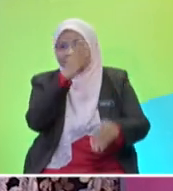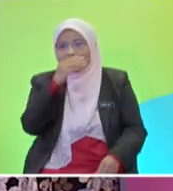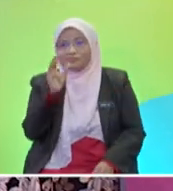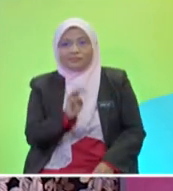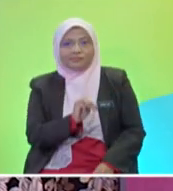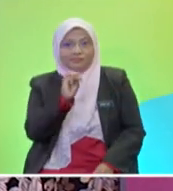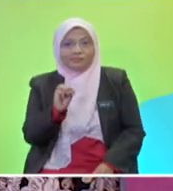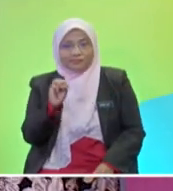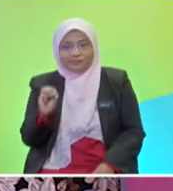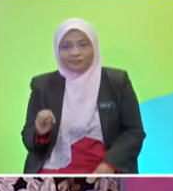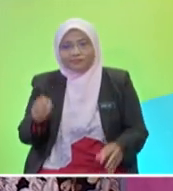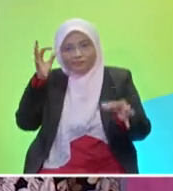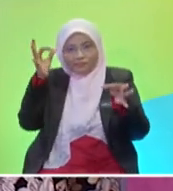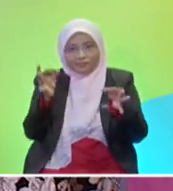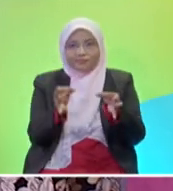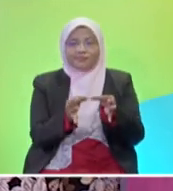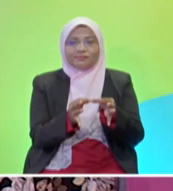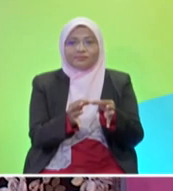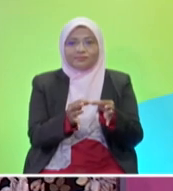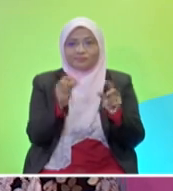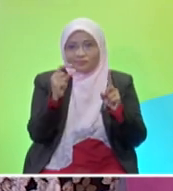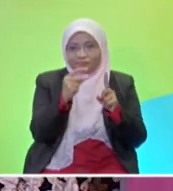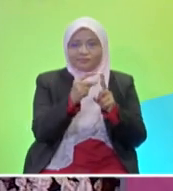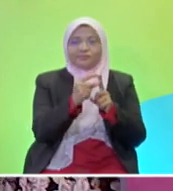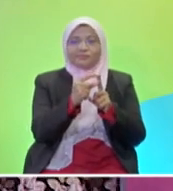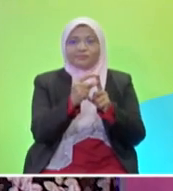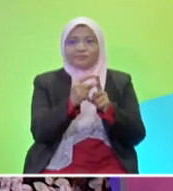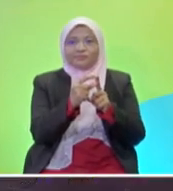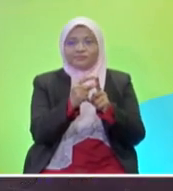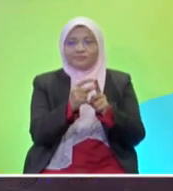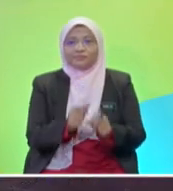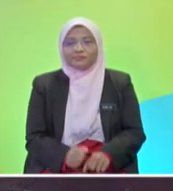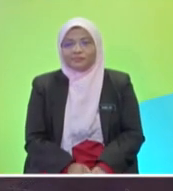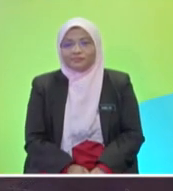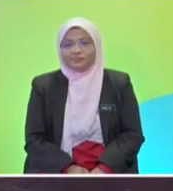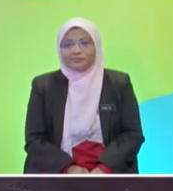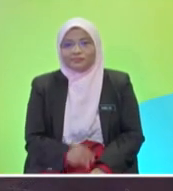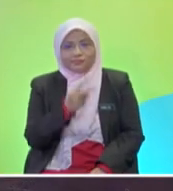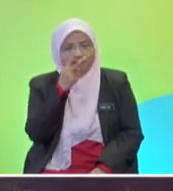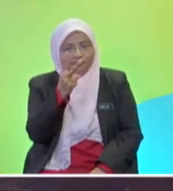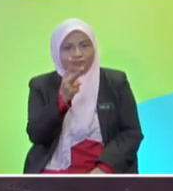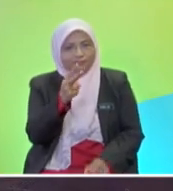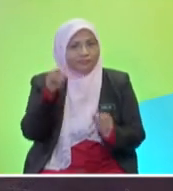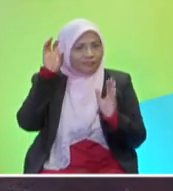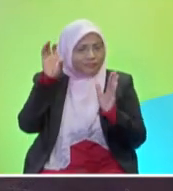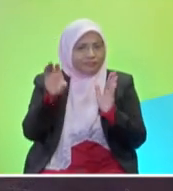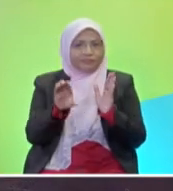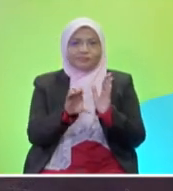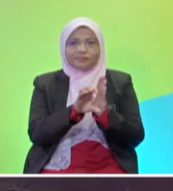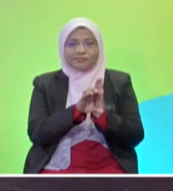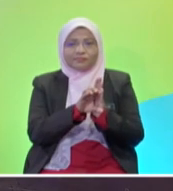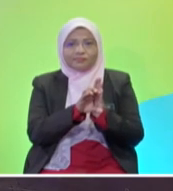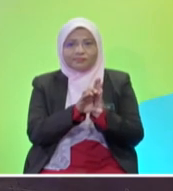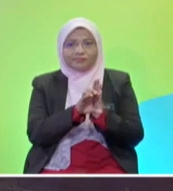pada, kalau Mira lihat di sebelah Mira tu ada satu latihan pengukuhan apa yang kita belajar hari ini. Jadi Mira,